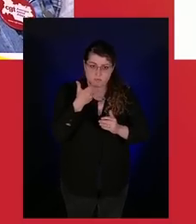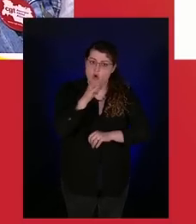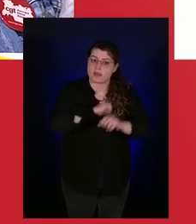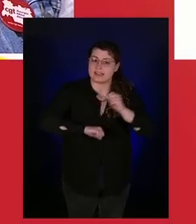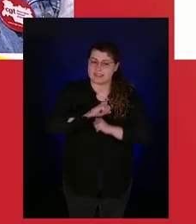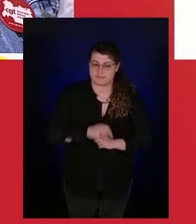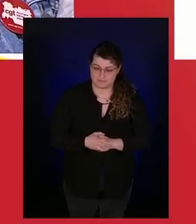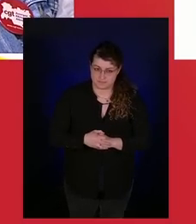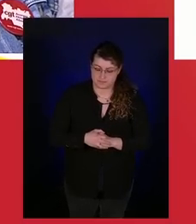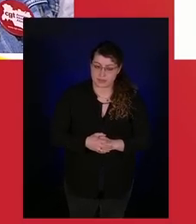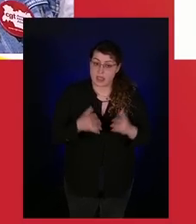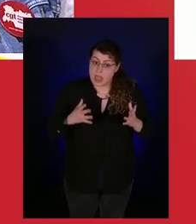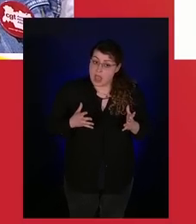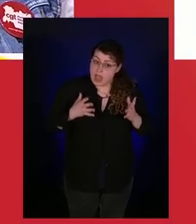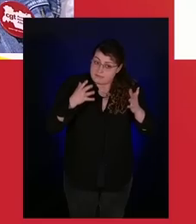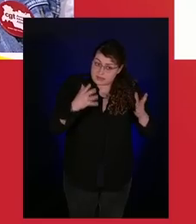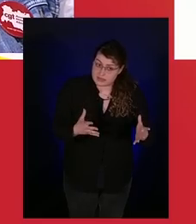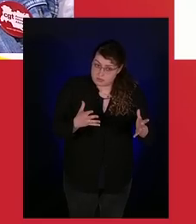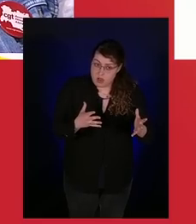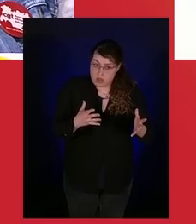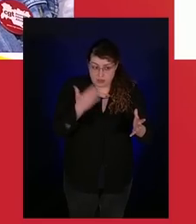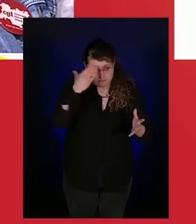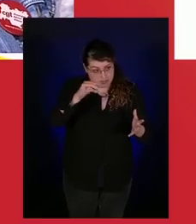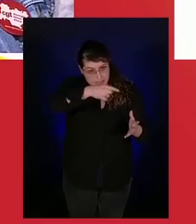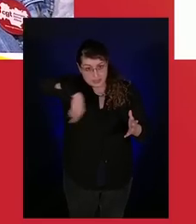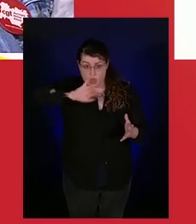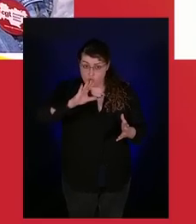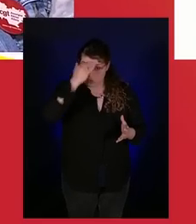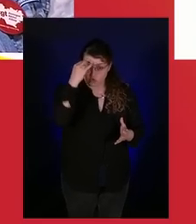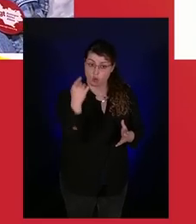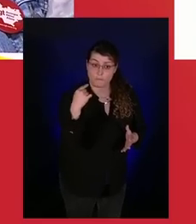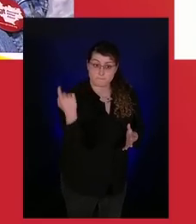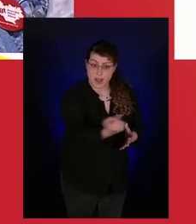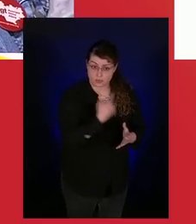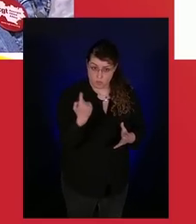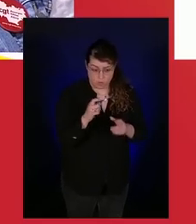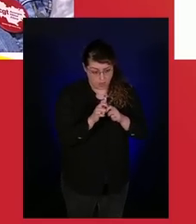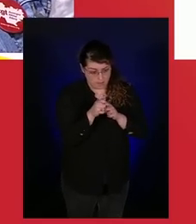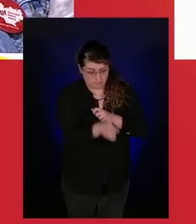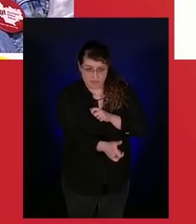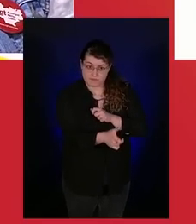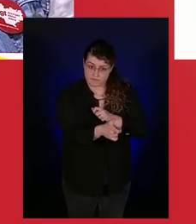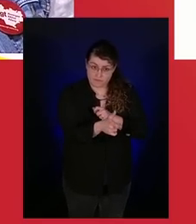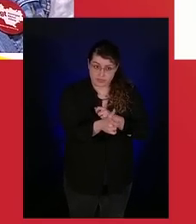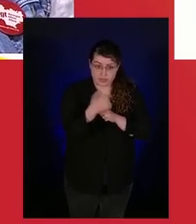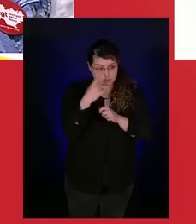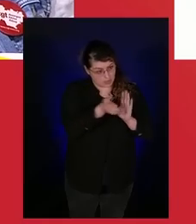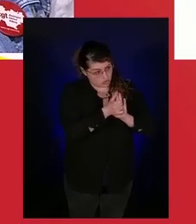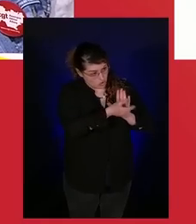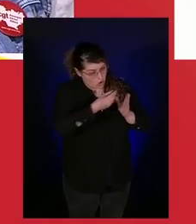Cet investissement pourra, si reconnu de tous et de toutes, apporter un champ un peu plus large dans notre